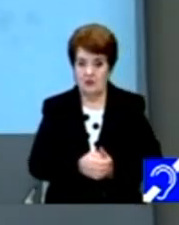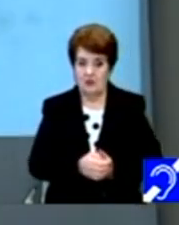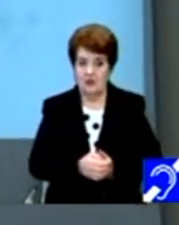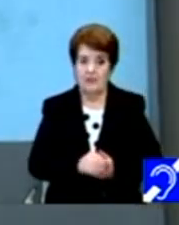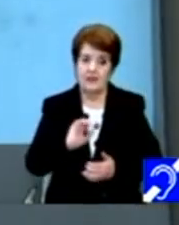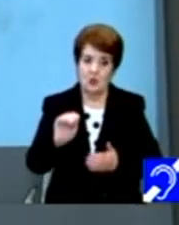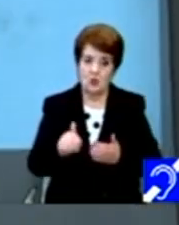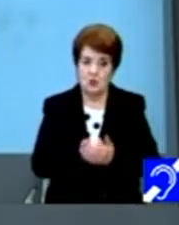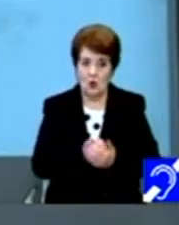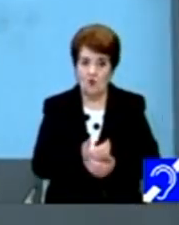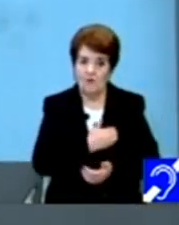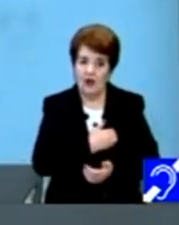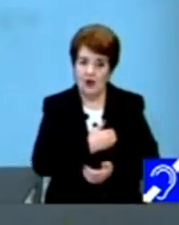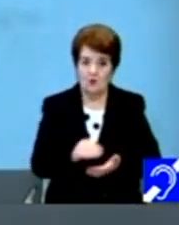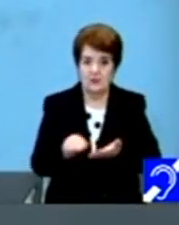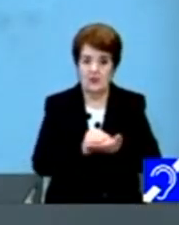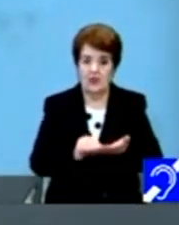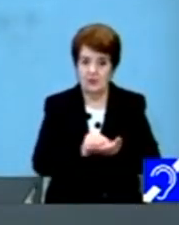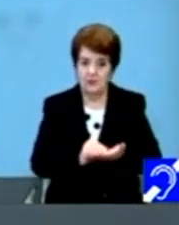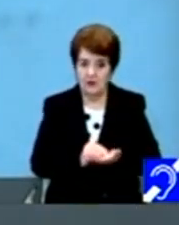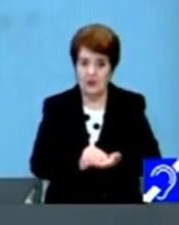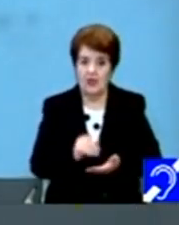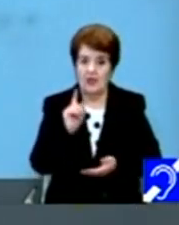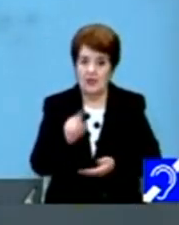din nou vreau să repet referitor la